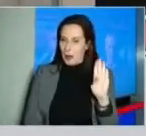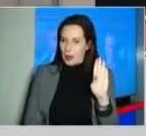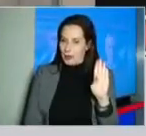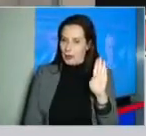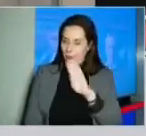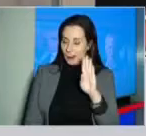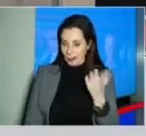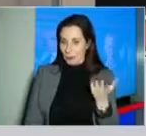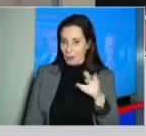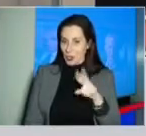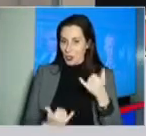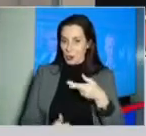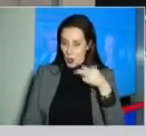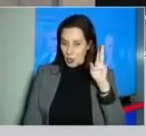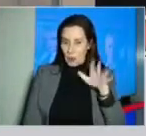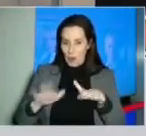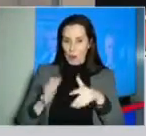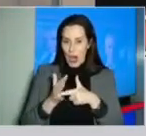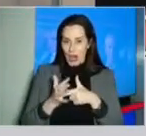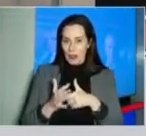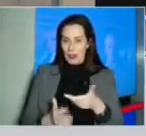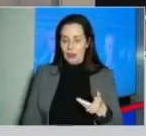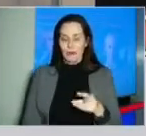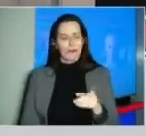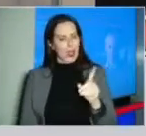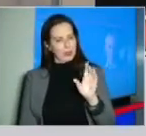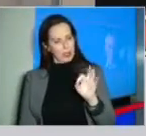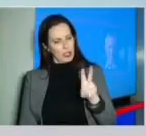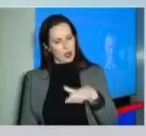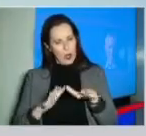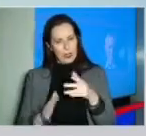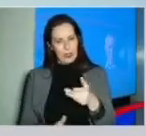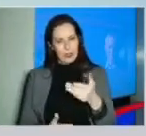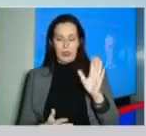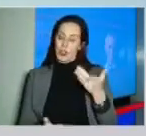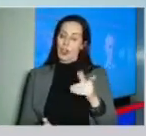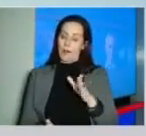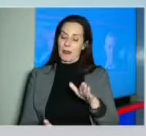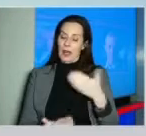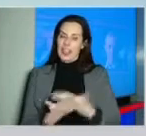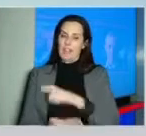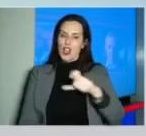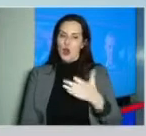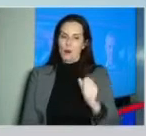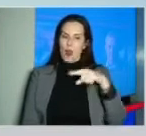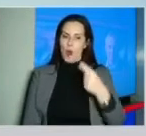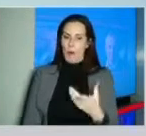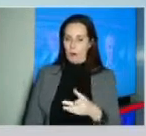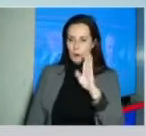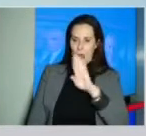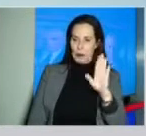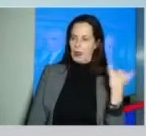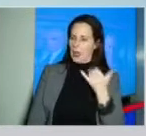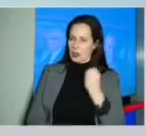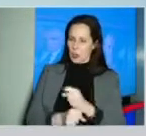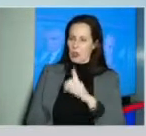באופן פרדוקסלי, יש היום יותר ממשלה. נכון, אבל יש לו גם את קואליציית כתב האישום שלו, נילי, לא? נכון, תראי, נתניהו הרי תמיד